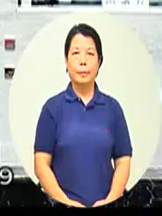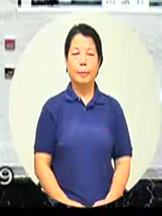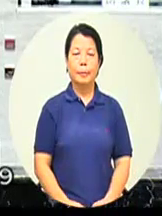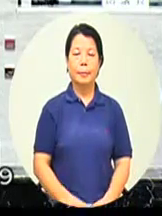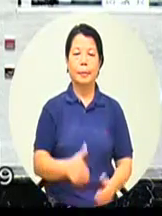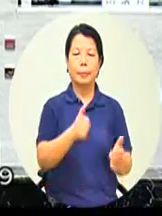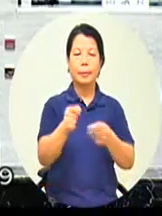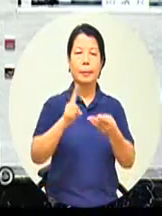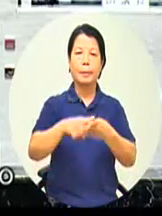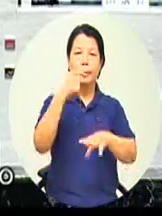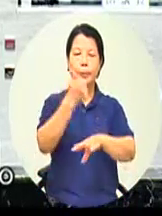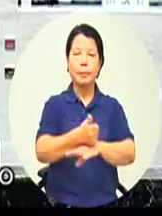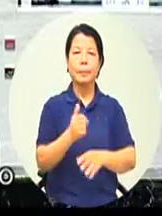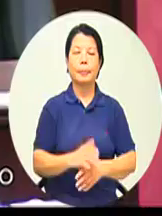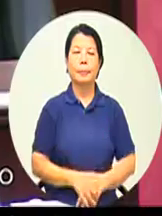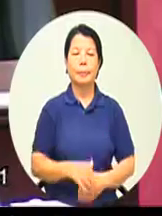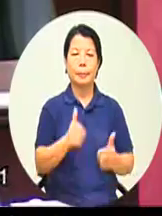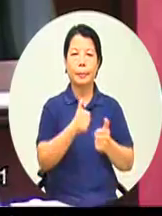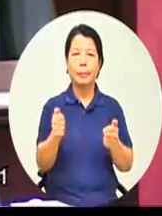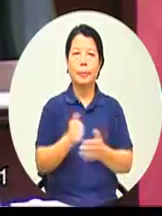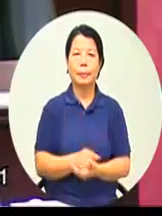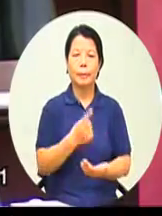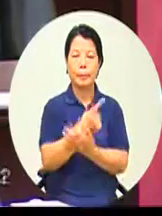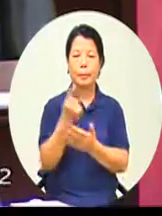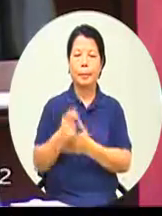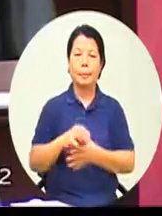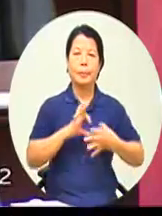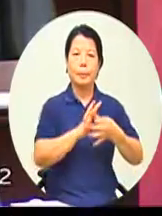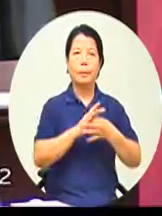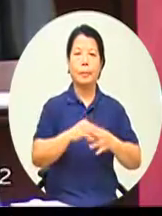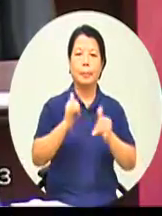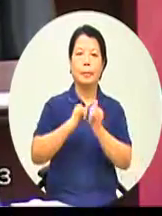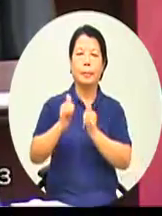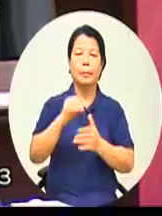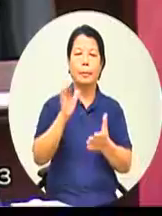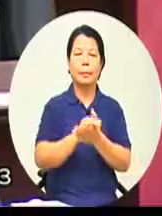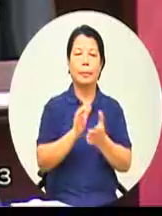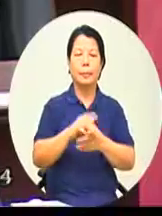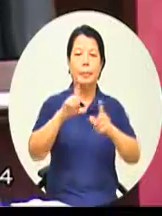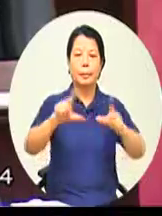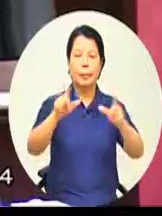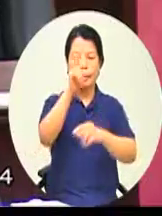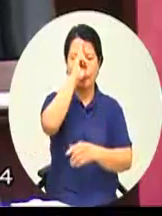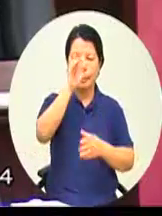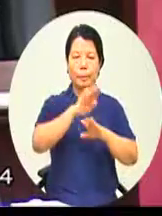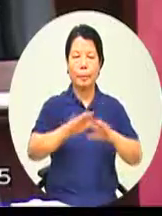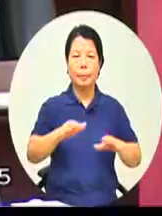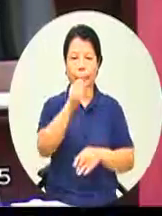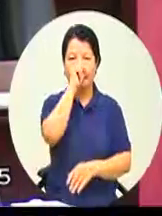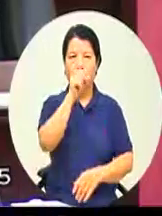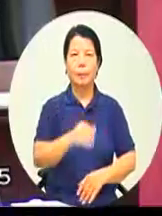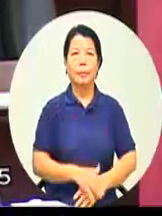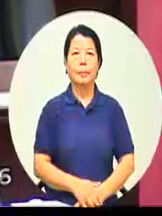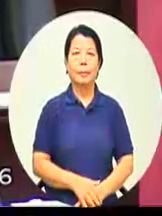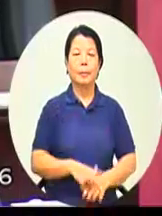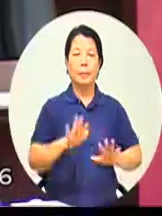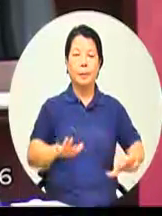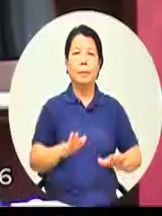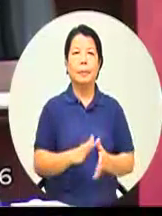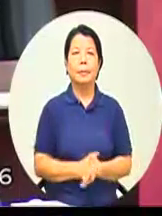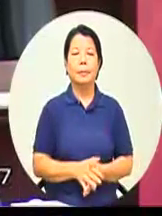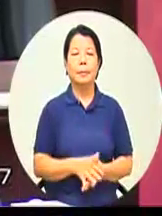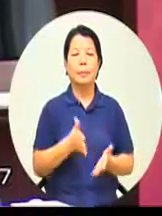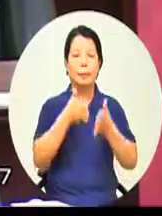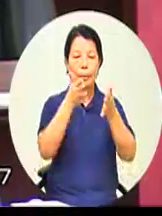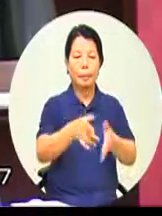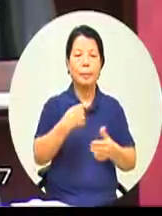谢谢主席，谢谢各位关心高雄市政的市民朋友，大家午安，大家好。那我想哦，今天我大概针对